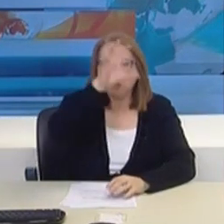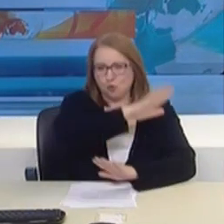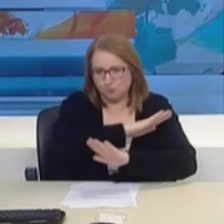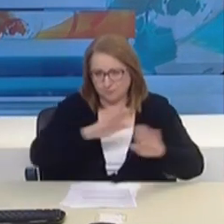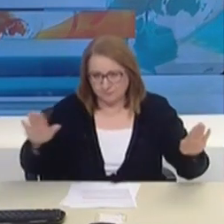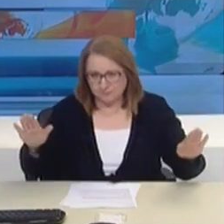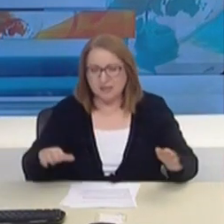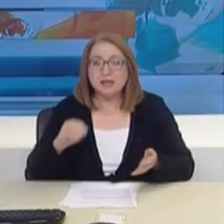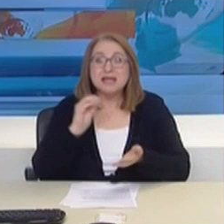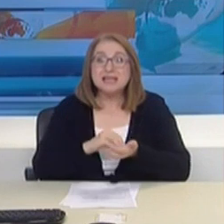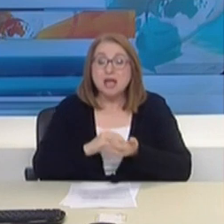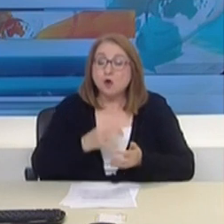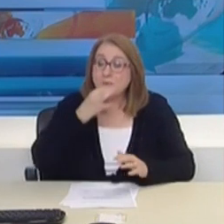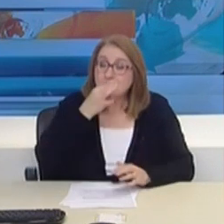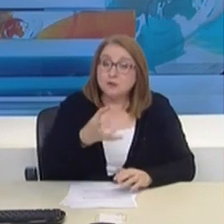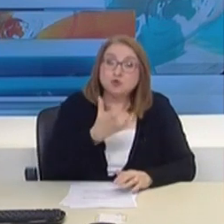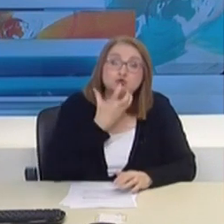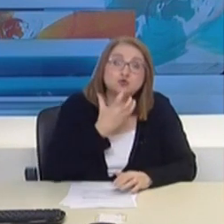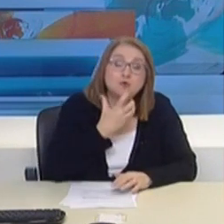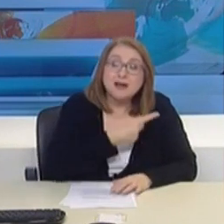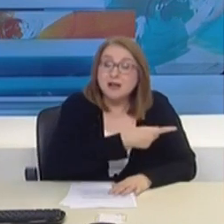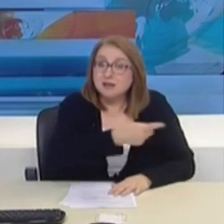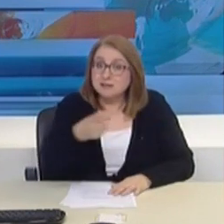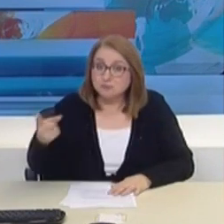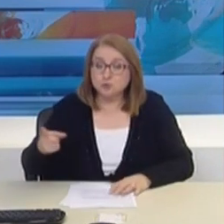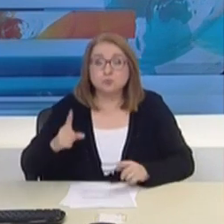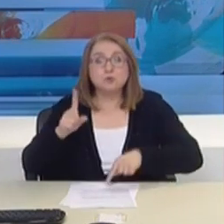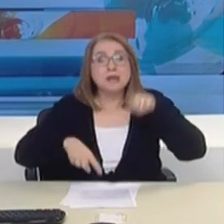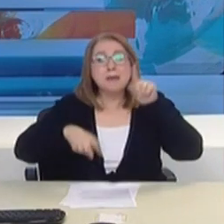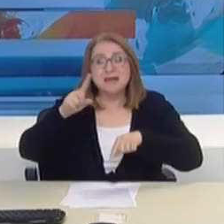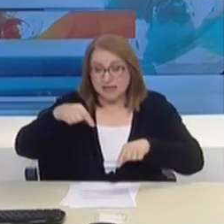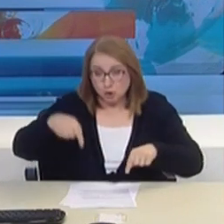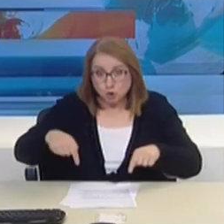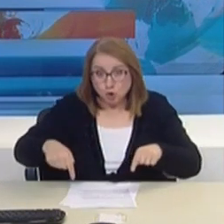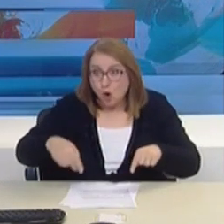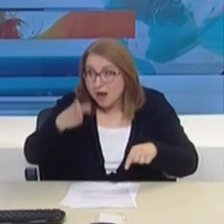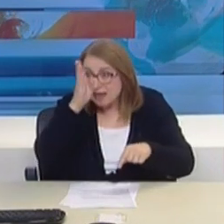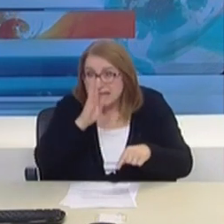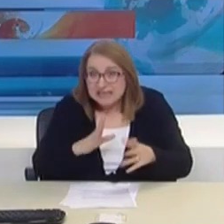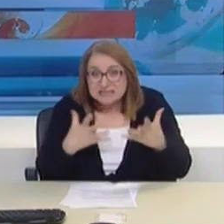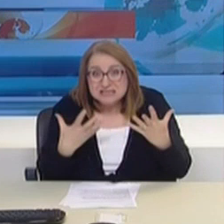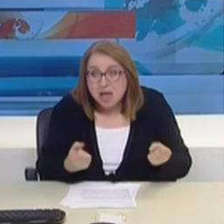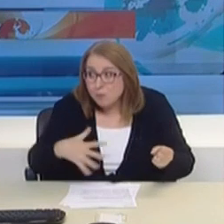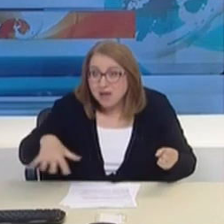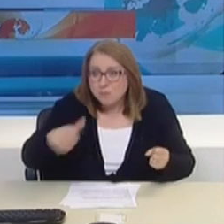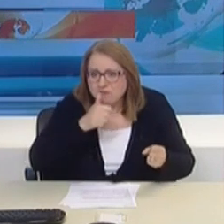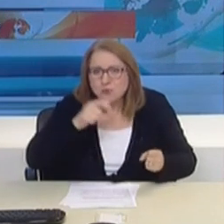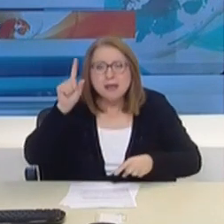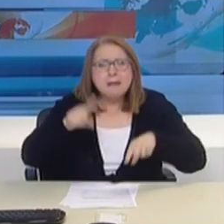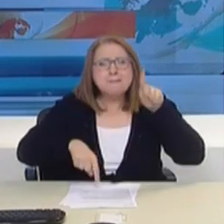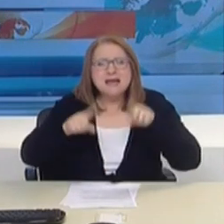Συστήνουμε περισσότερη σοβαρότητα σε όλους εκείνους που την περίοδο της κρίσης, αυτή την περίοδο που διανύουμε, δεν διστάζουν